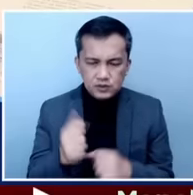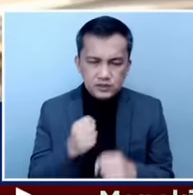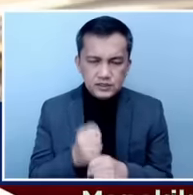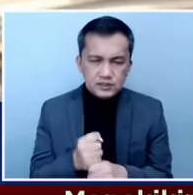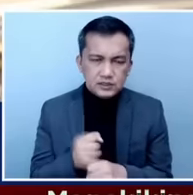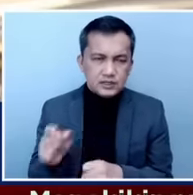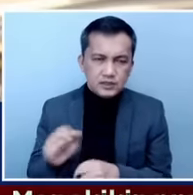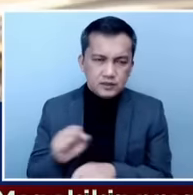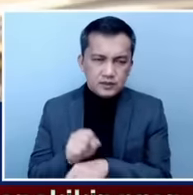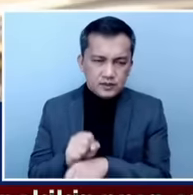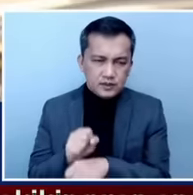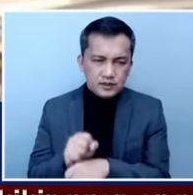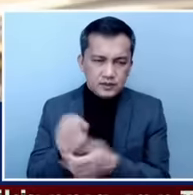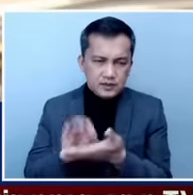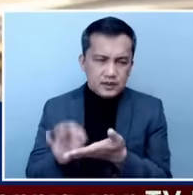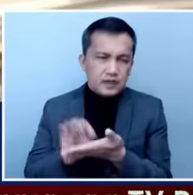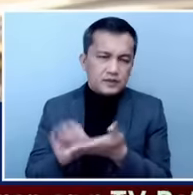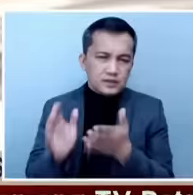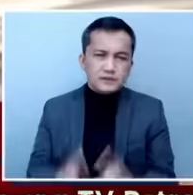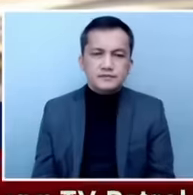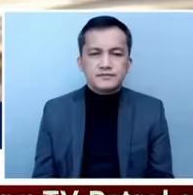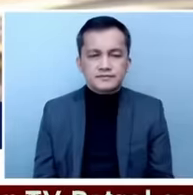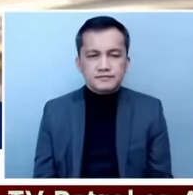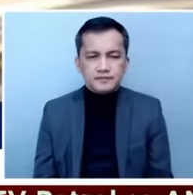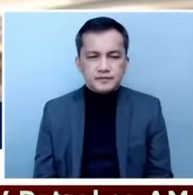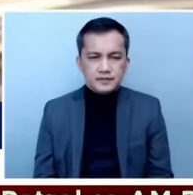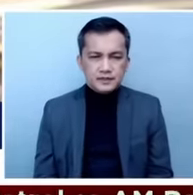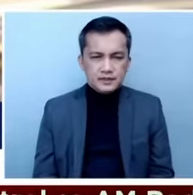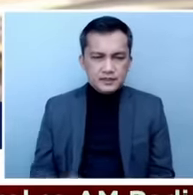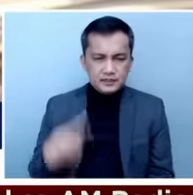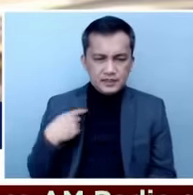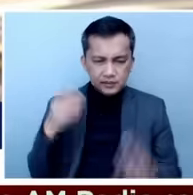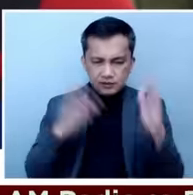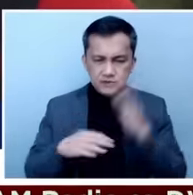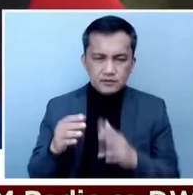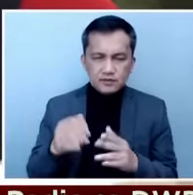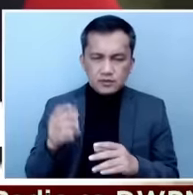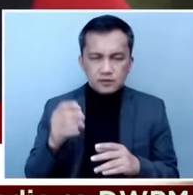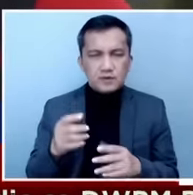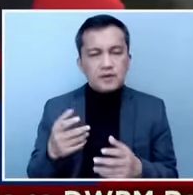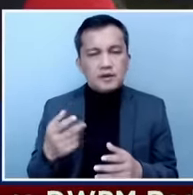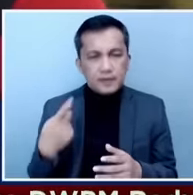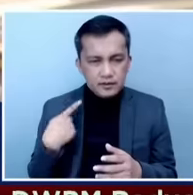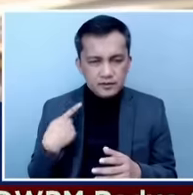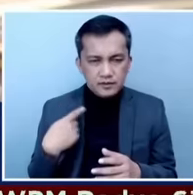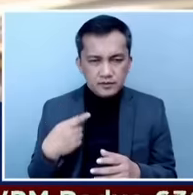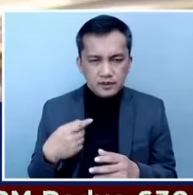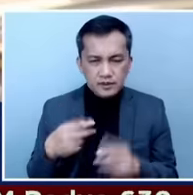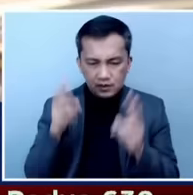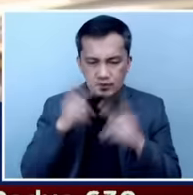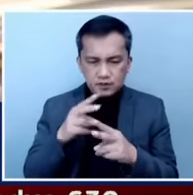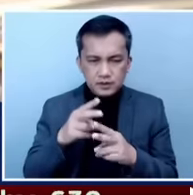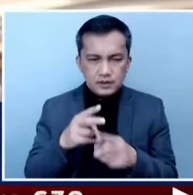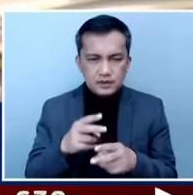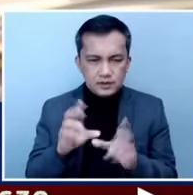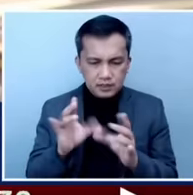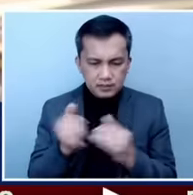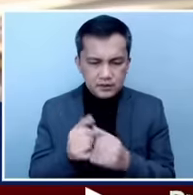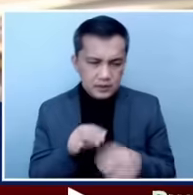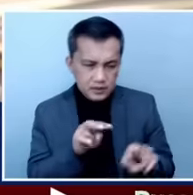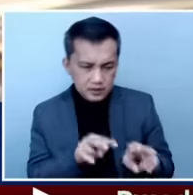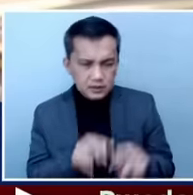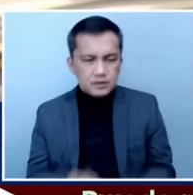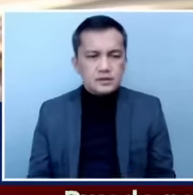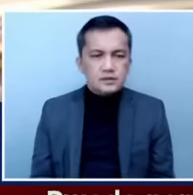accountant. So nagkaroon ng konting problema because of lapses ng company to monitor